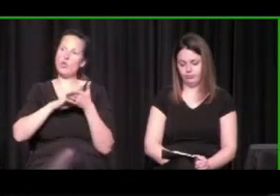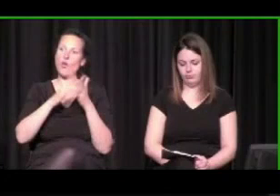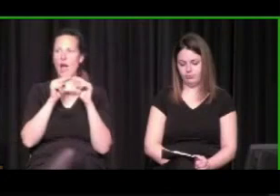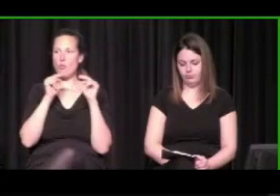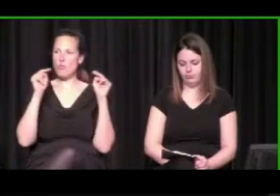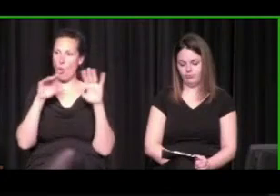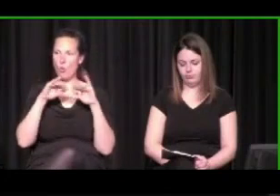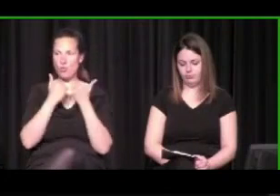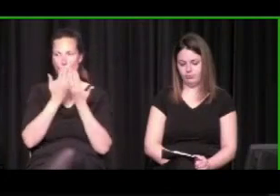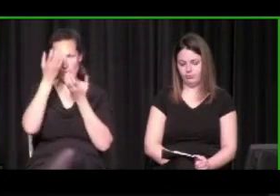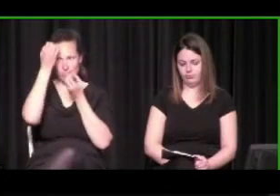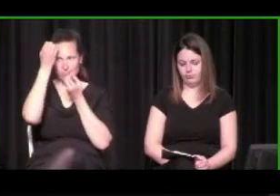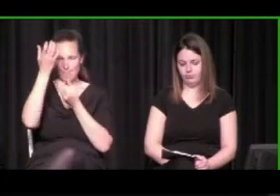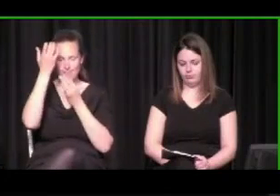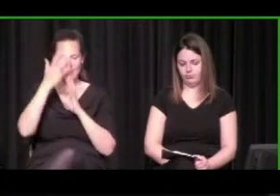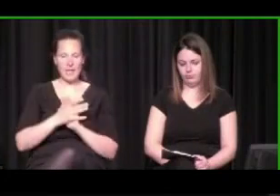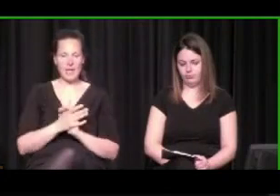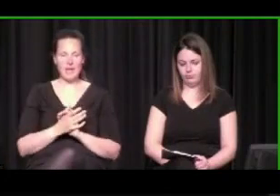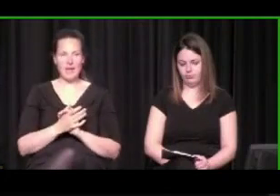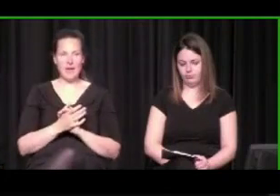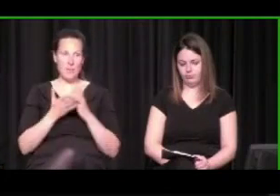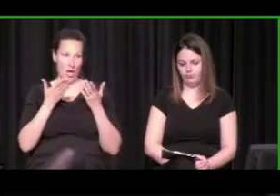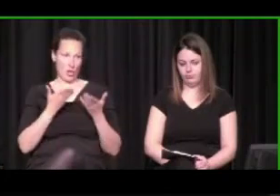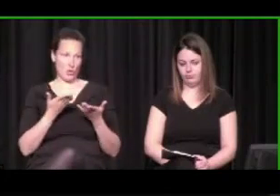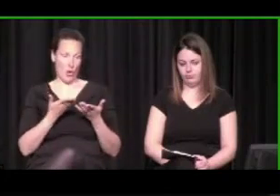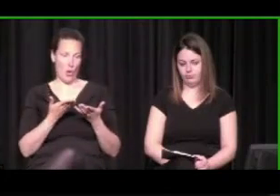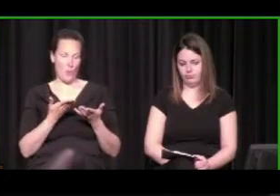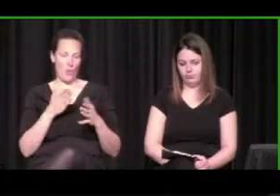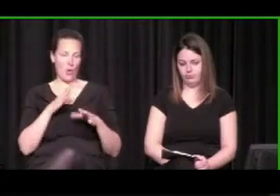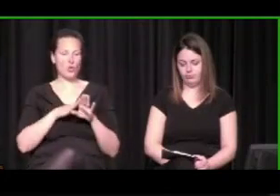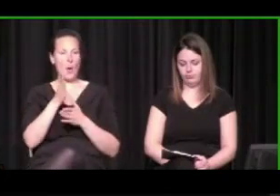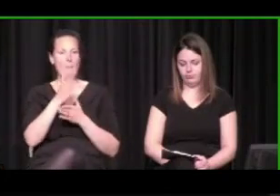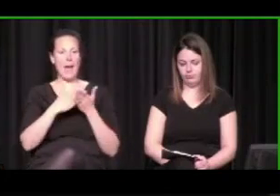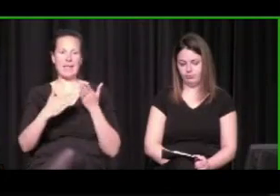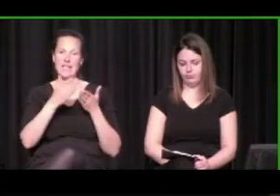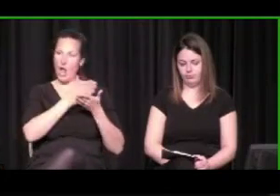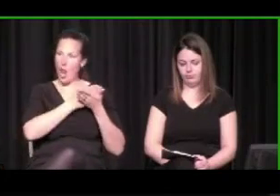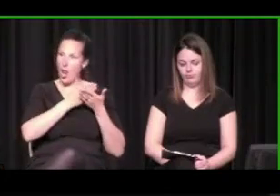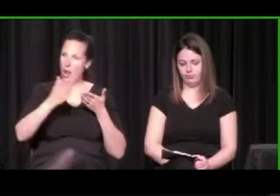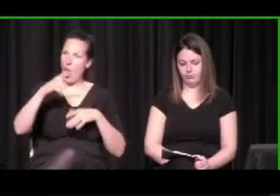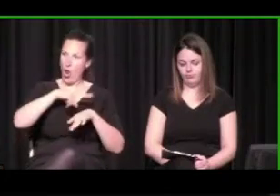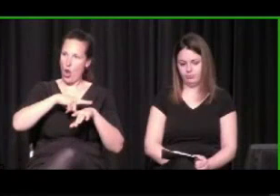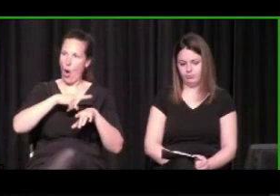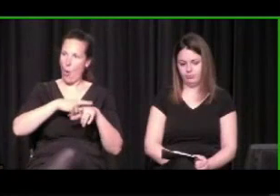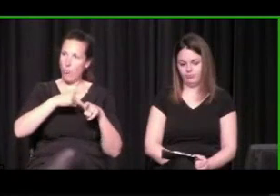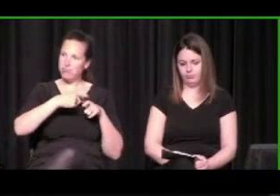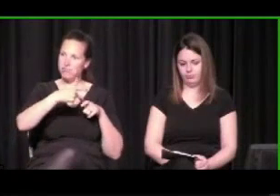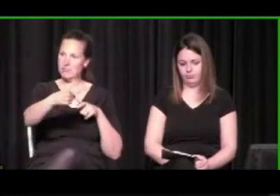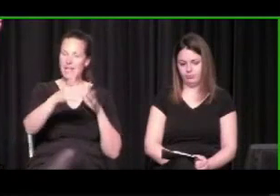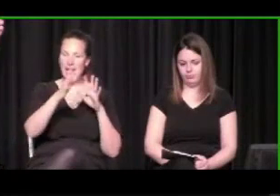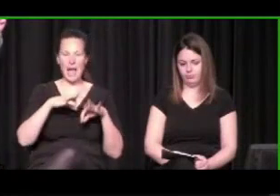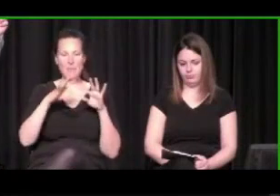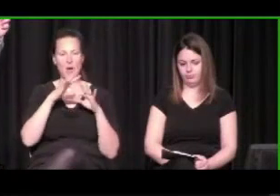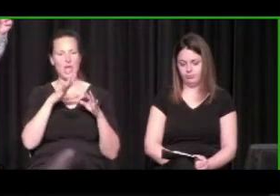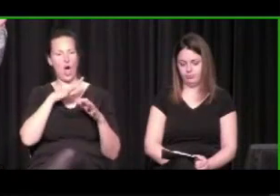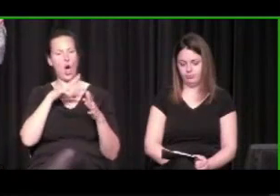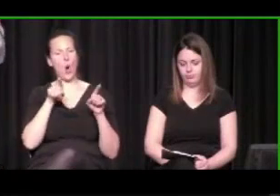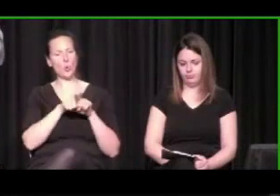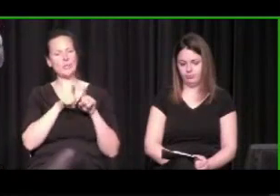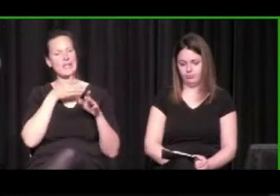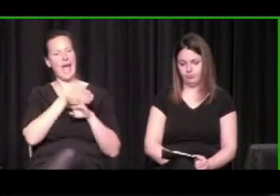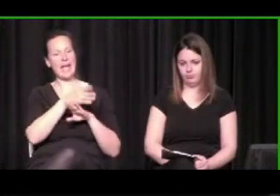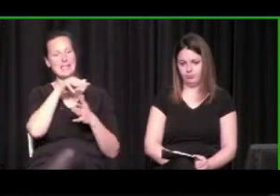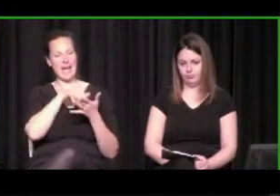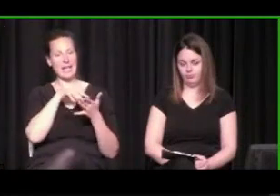il va falloir objectiver davantage les choses. Et c'est pour ça que je dis, entre autres, sur le plan longitudinal, on aura besoin aussi de certaines études qui nous permettent de